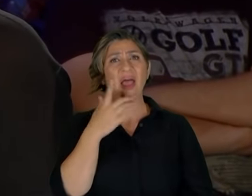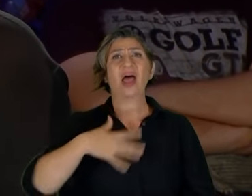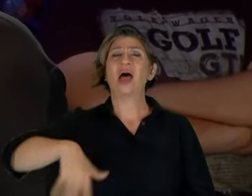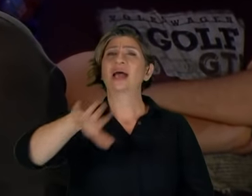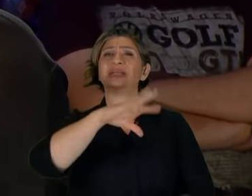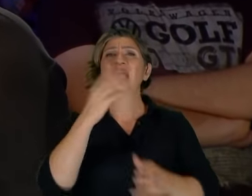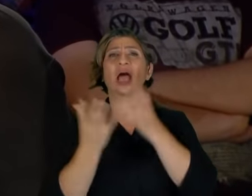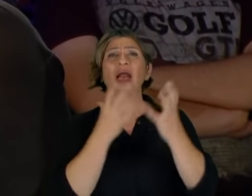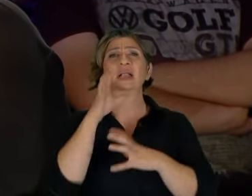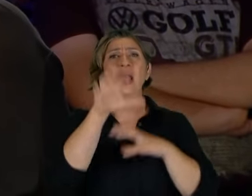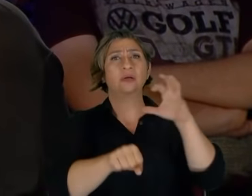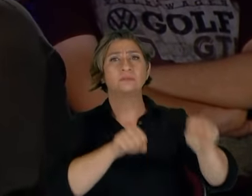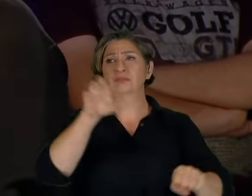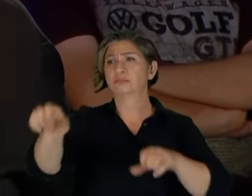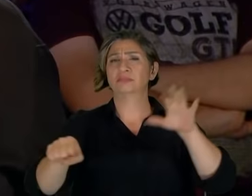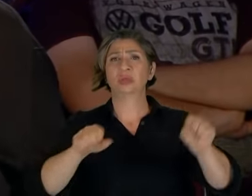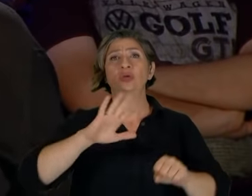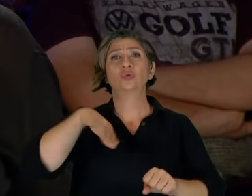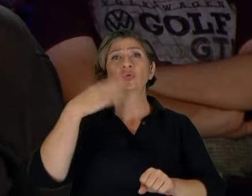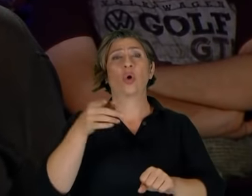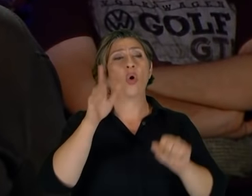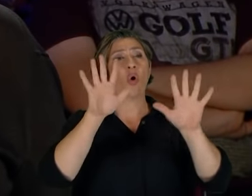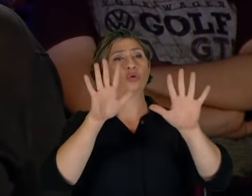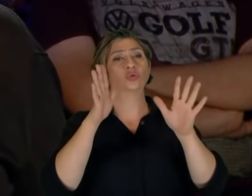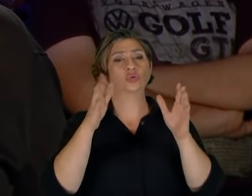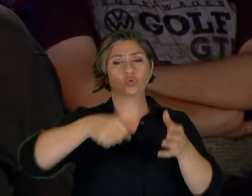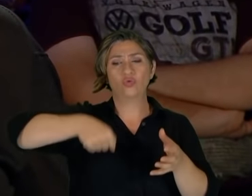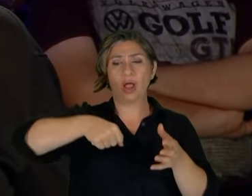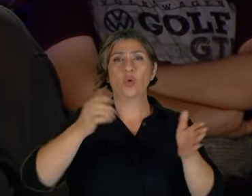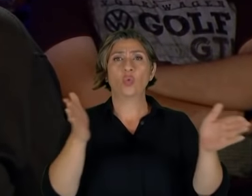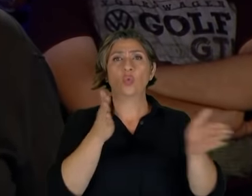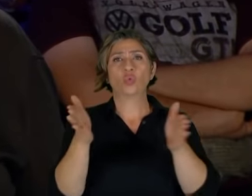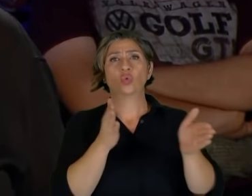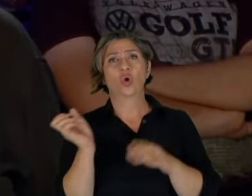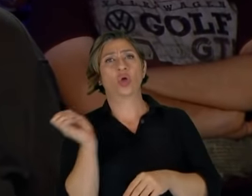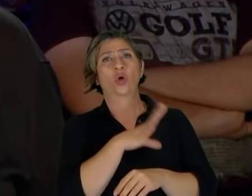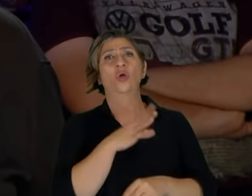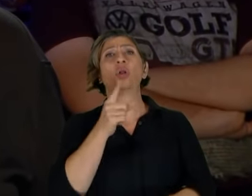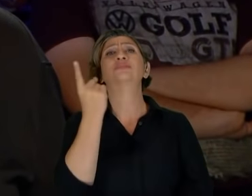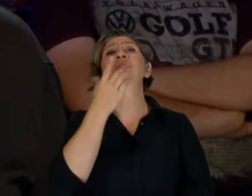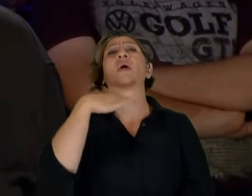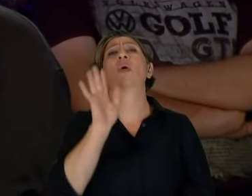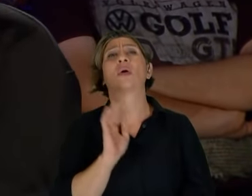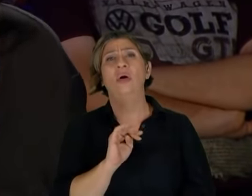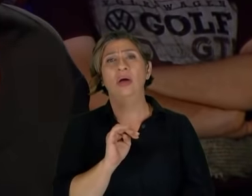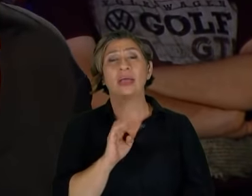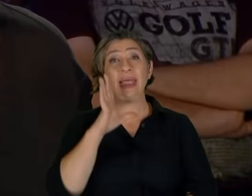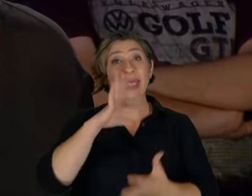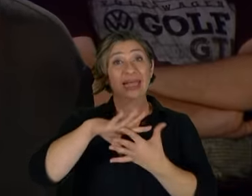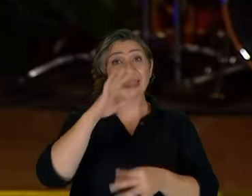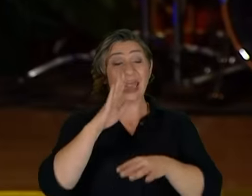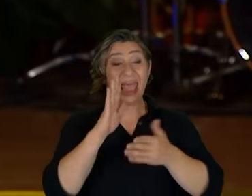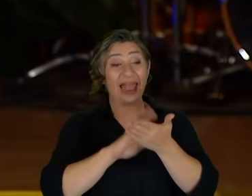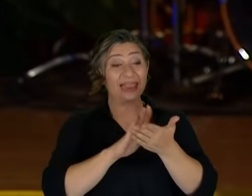herkesin kaynaklarını alıyor, sonra da onlara 10 çuval un yolluyor. Evet. Yok böyle bir şey. İnsanın